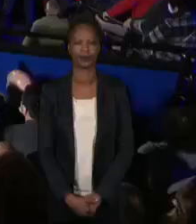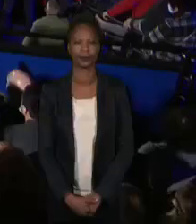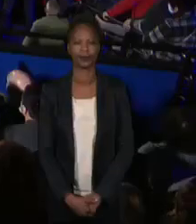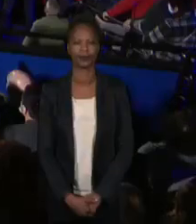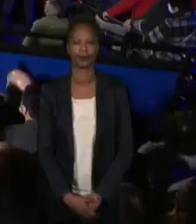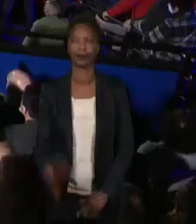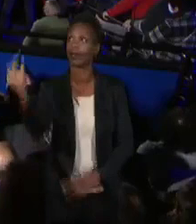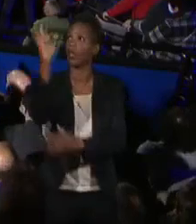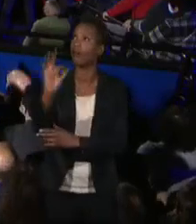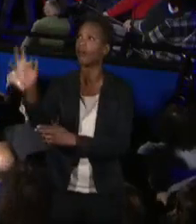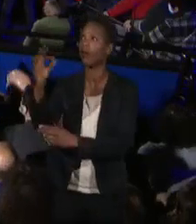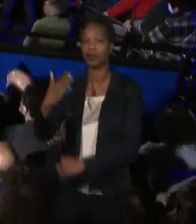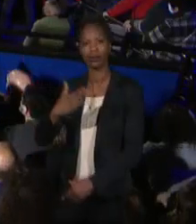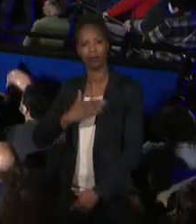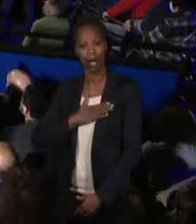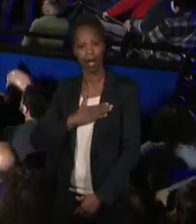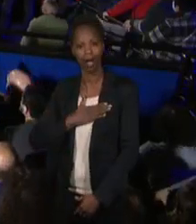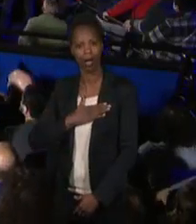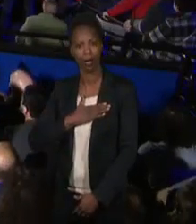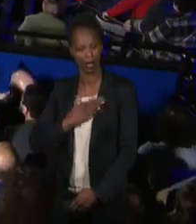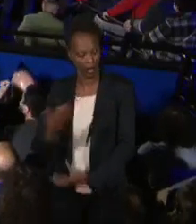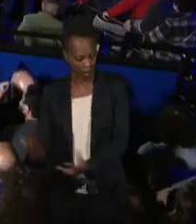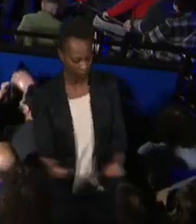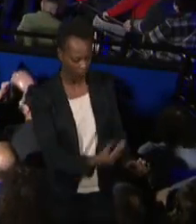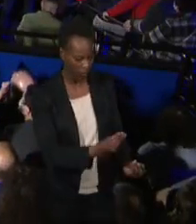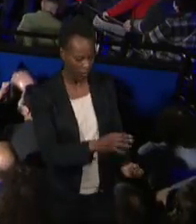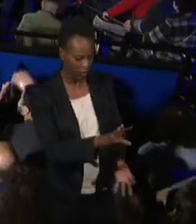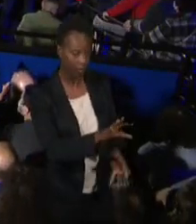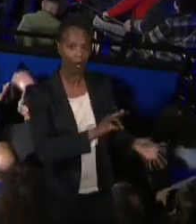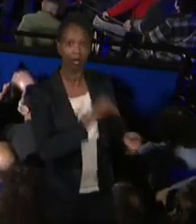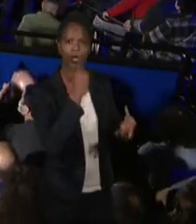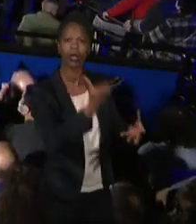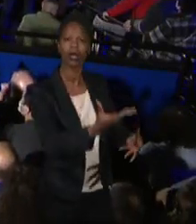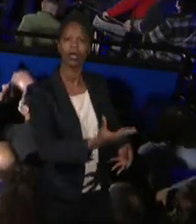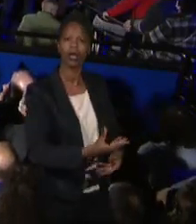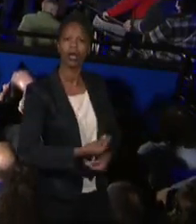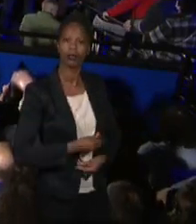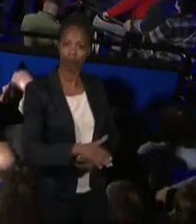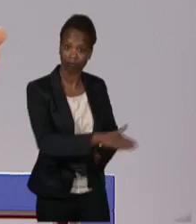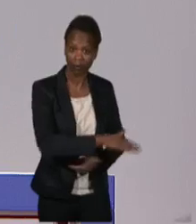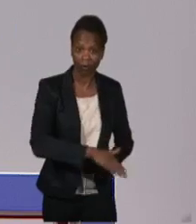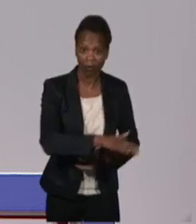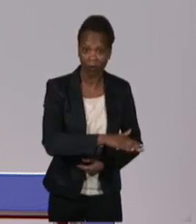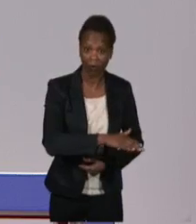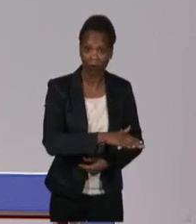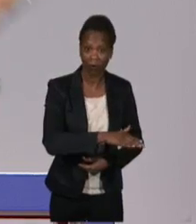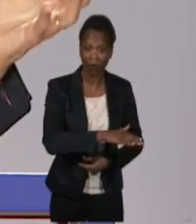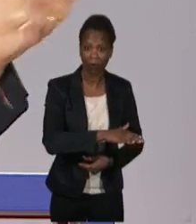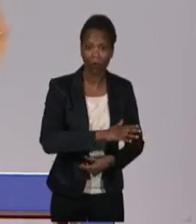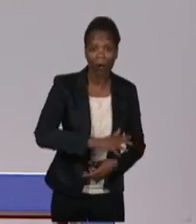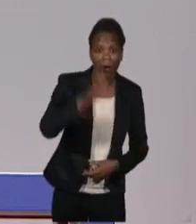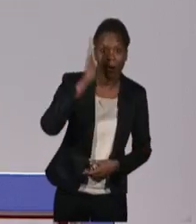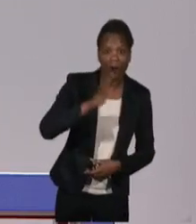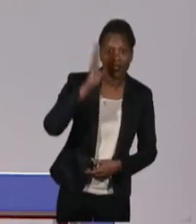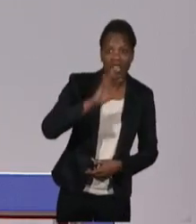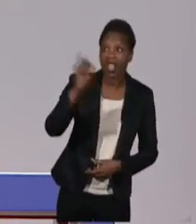Ma France, elle dit à ceux qu'elle choisit d'accueillir qu'il n'est nul besoin que leurs ancêtres aient été à